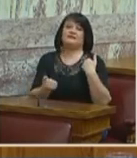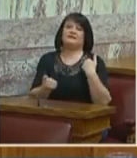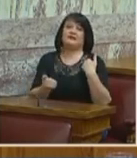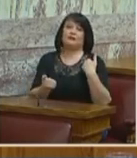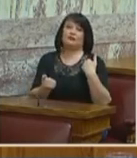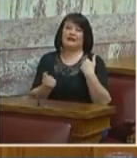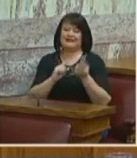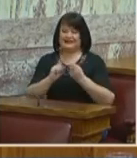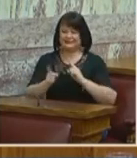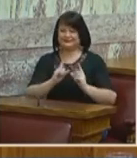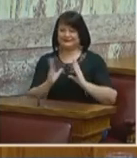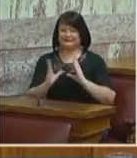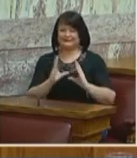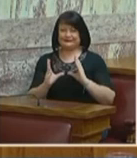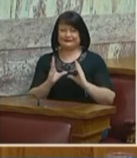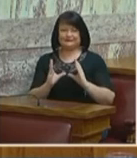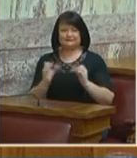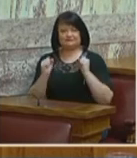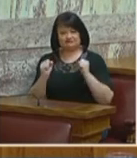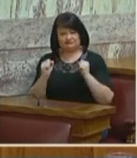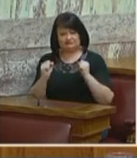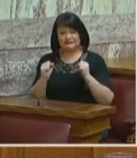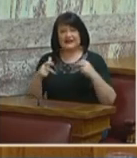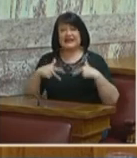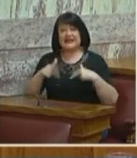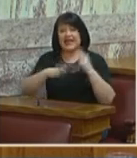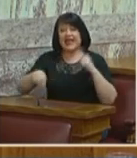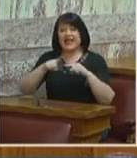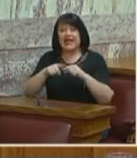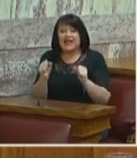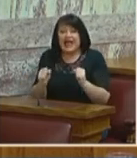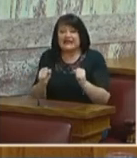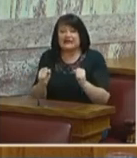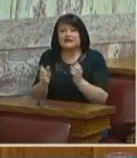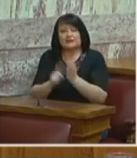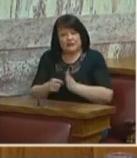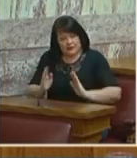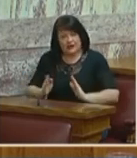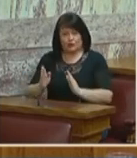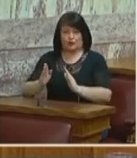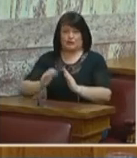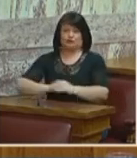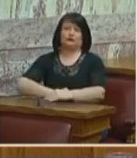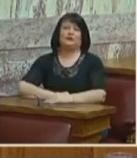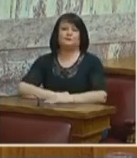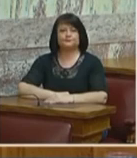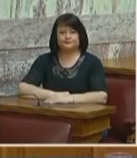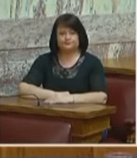ακρότητες κράτησαν και κρατούν τη χώρα ακίνητη στην ιστορία. Αν και στα επόμενα